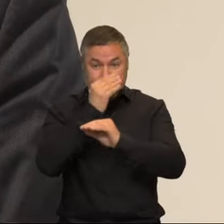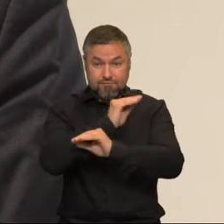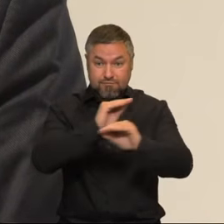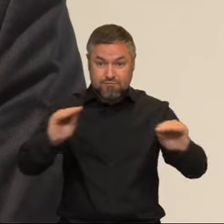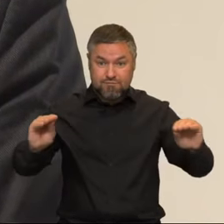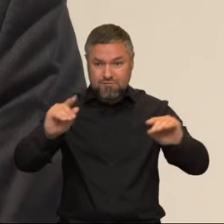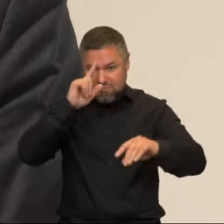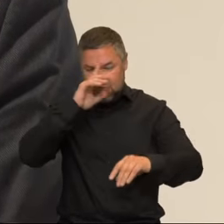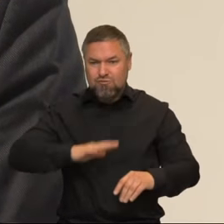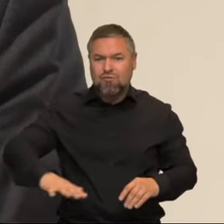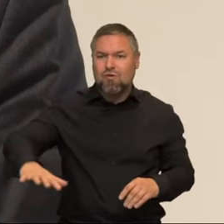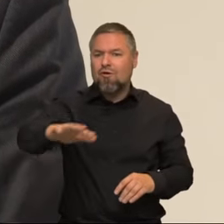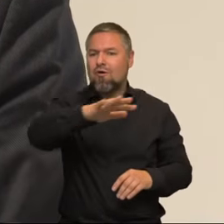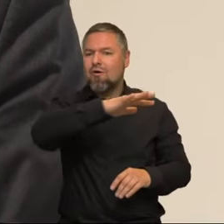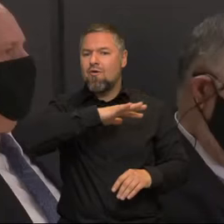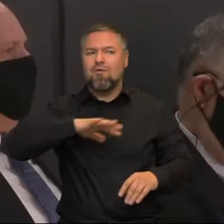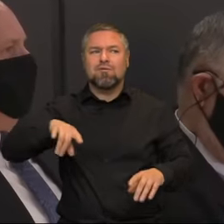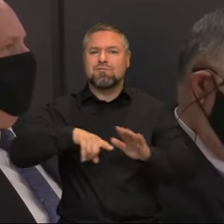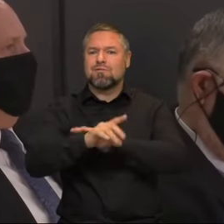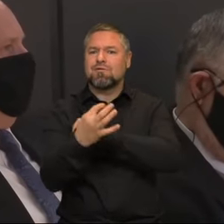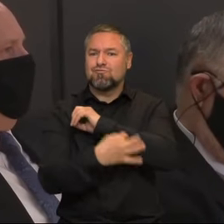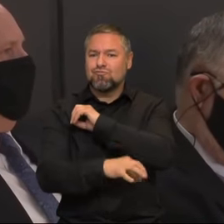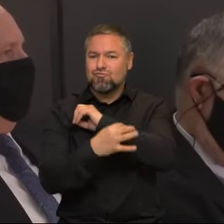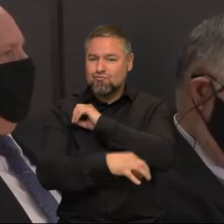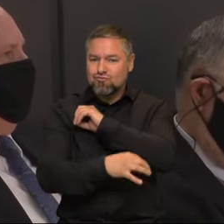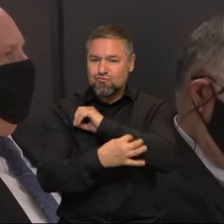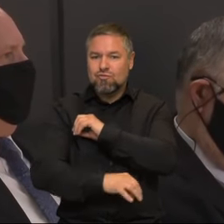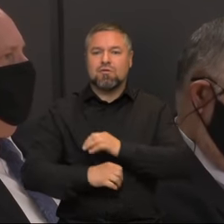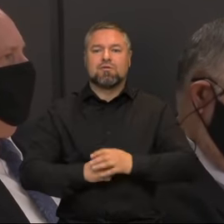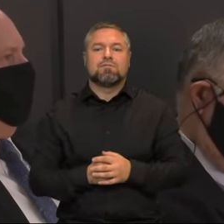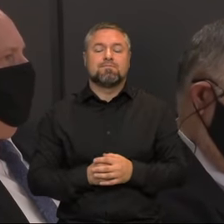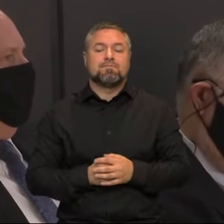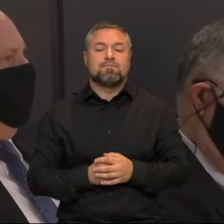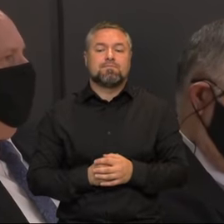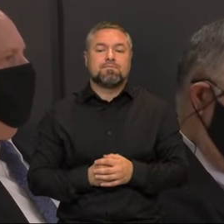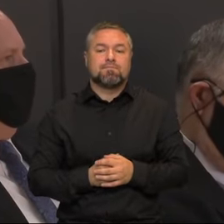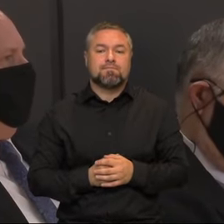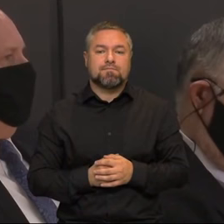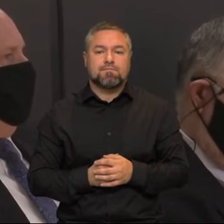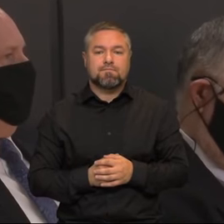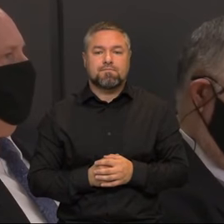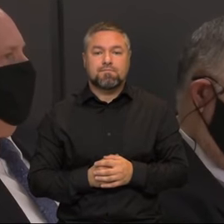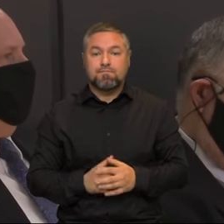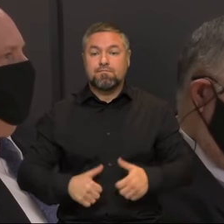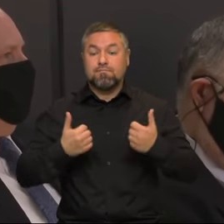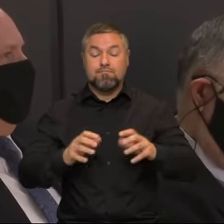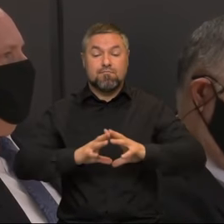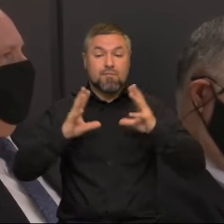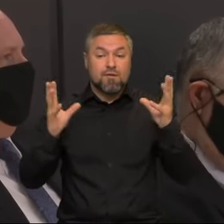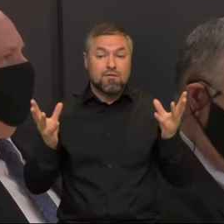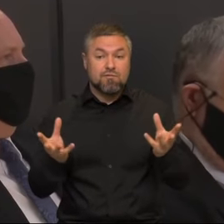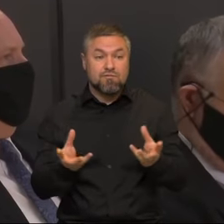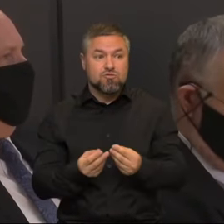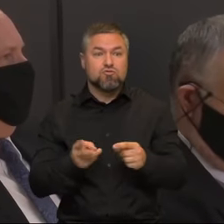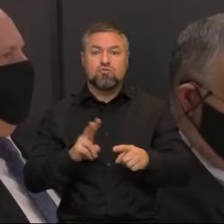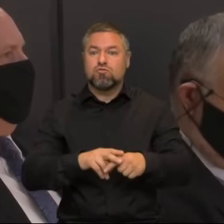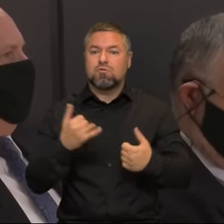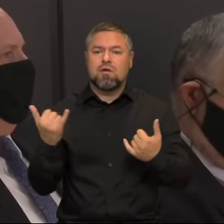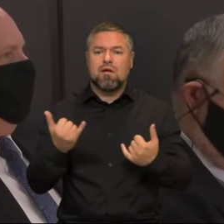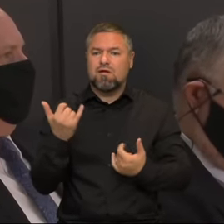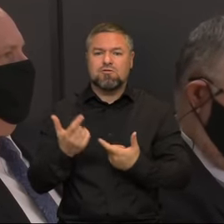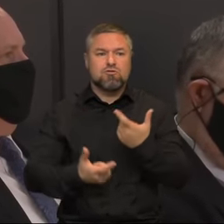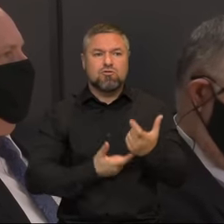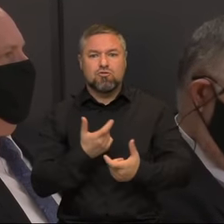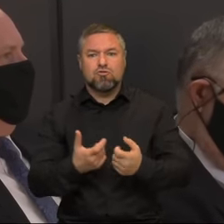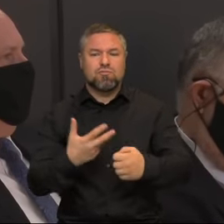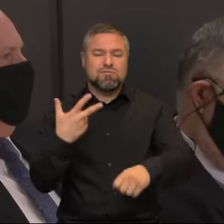do całej społeczności studenckiej, aby wszyscy, którzy jeszcze nie dokonali tego, mam na